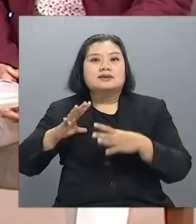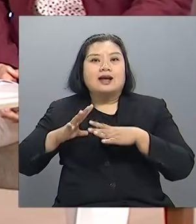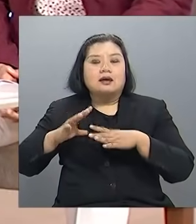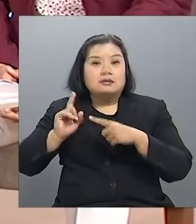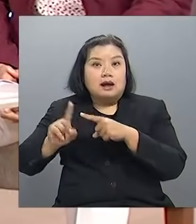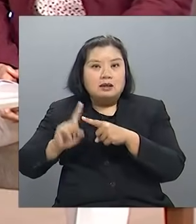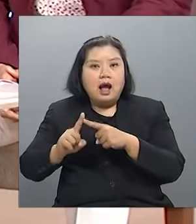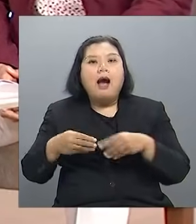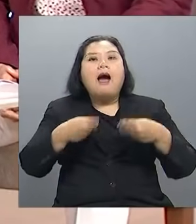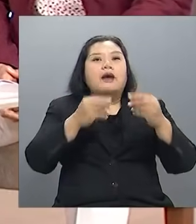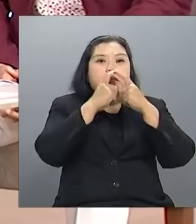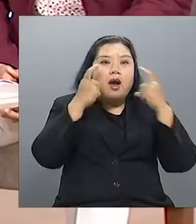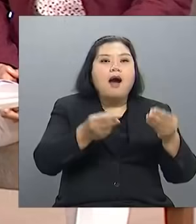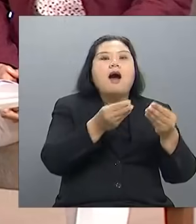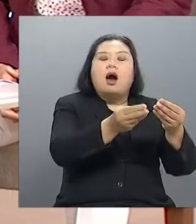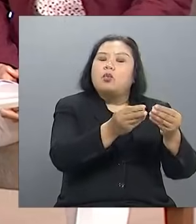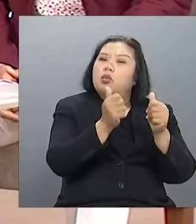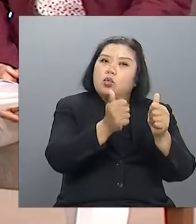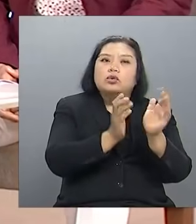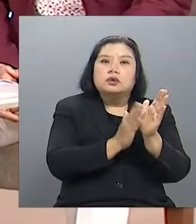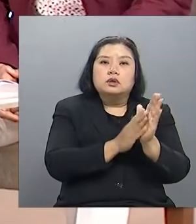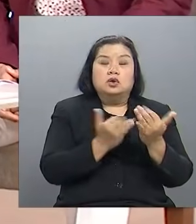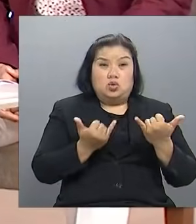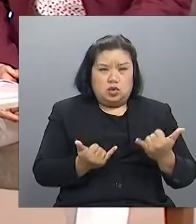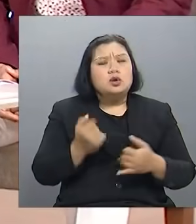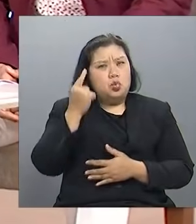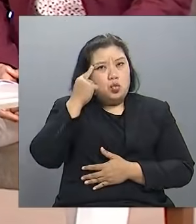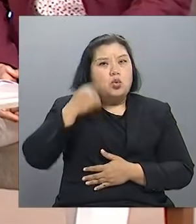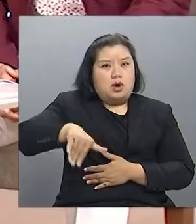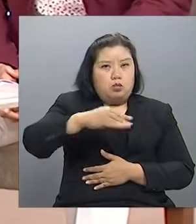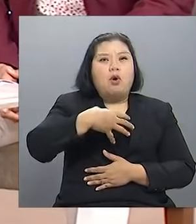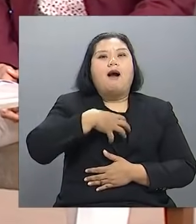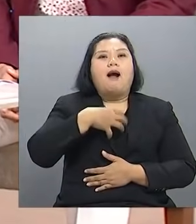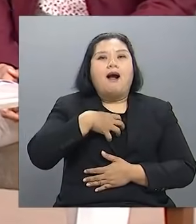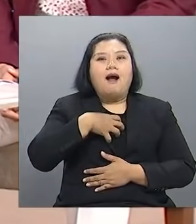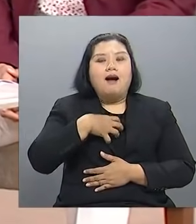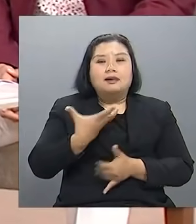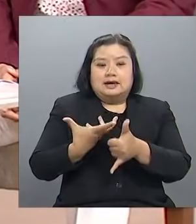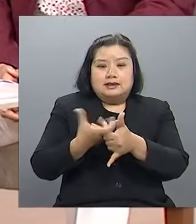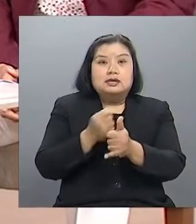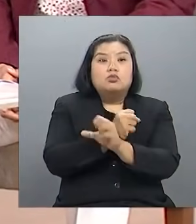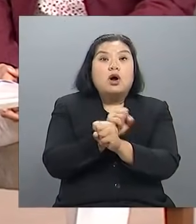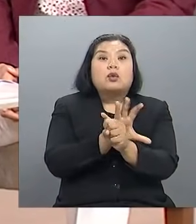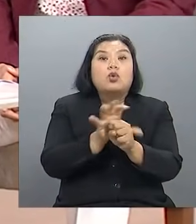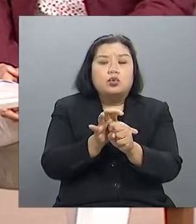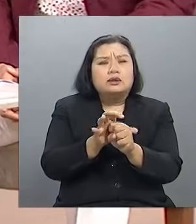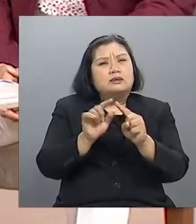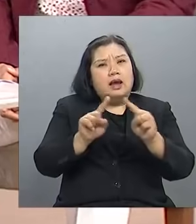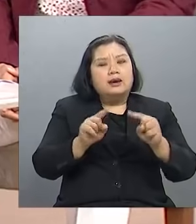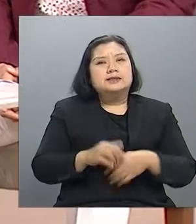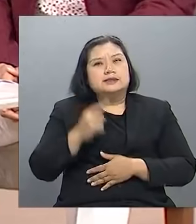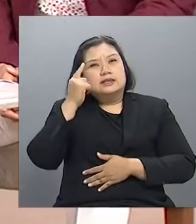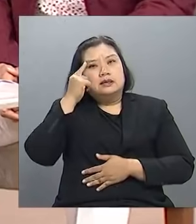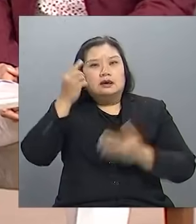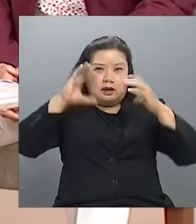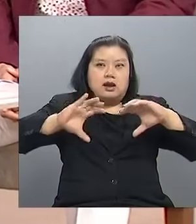อก่อนตอนนี้วัคซีนยังเป็นสิ่งคนสิ่งที่หลายๆคนนั้นรออยู่แต่ว่าเราเชื่อว่าตอนนี้รัฐบาลไทยเองก็คงมีแผนที่จะรับมือแล้วก็ท